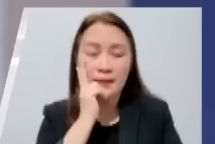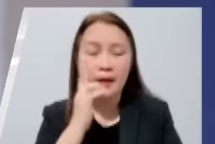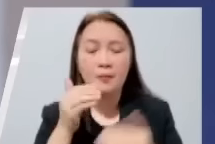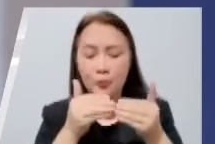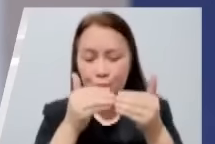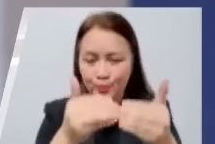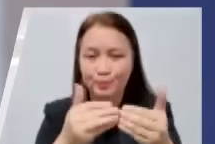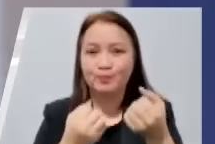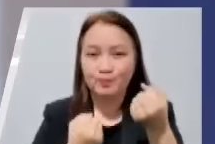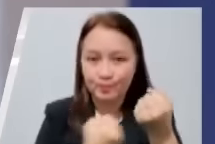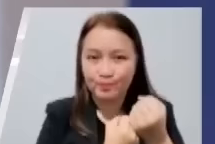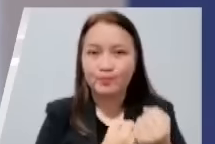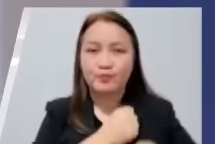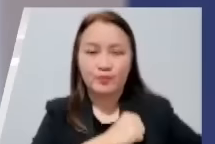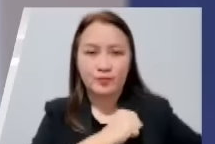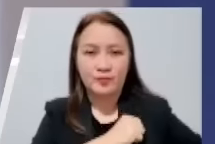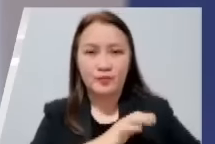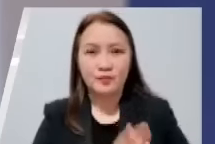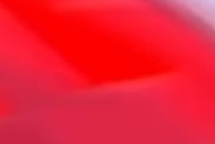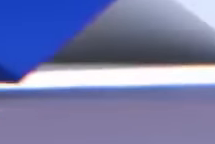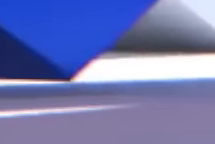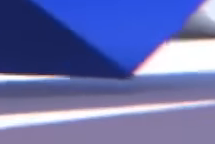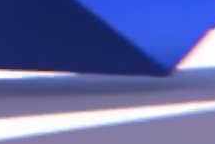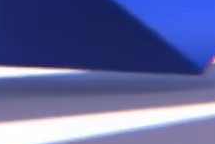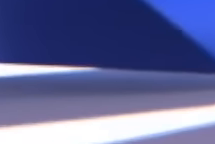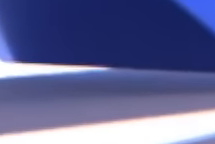kay Marcos. Nakatutok si Chino Gaston.